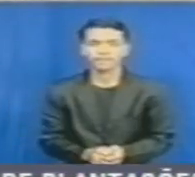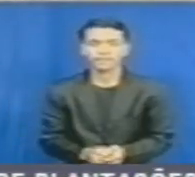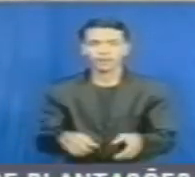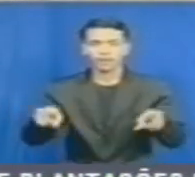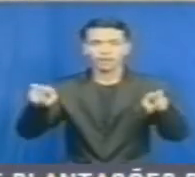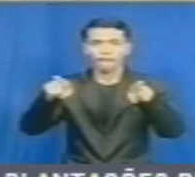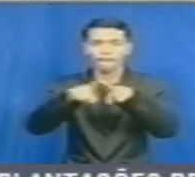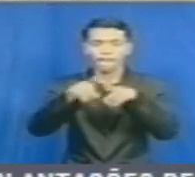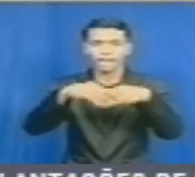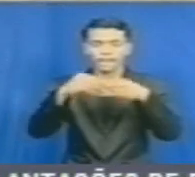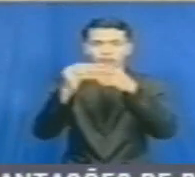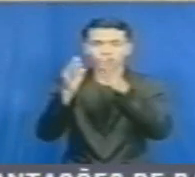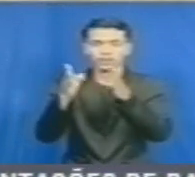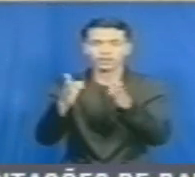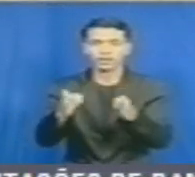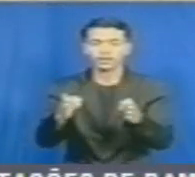hanesang autoridade,